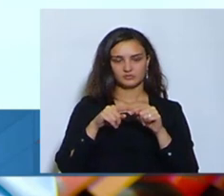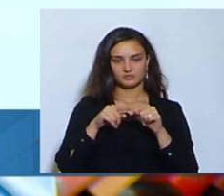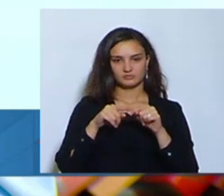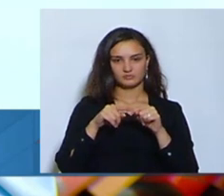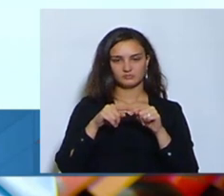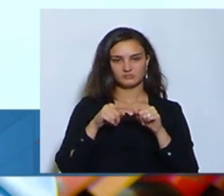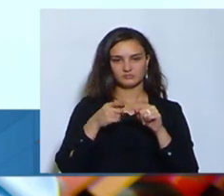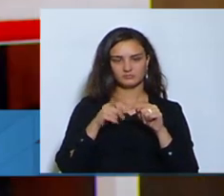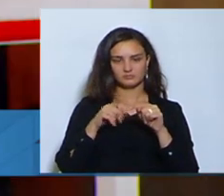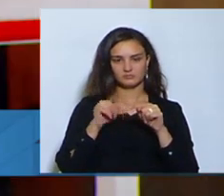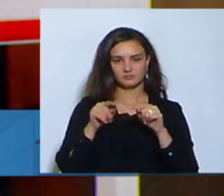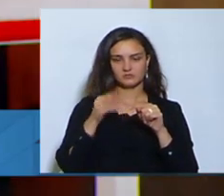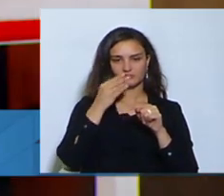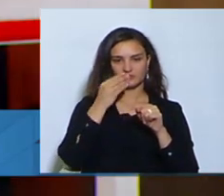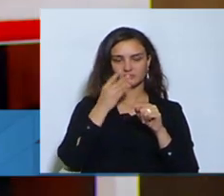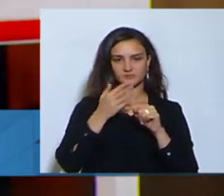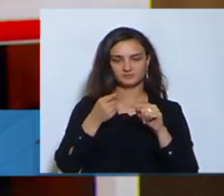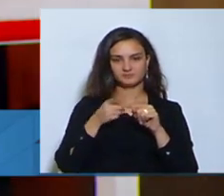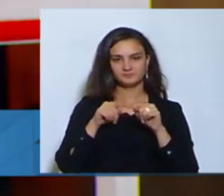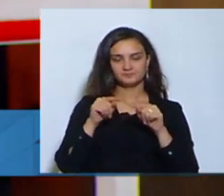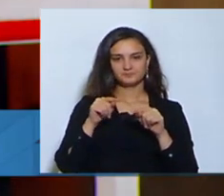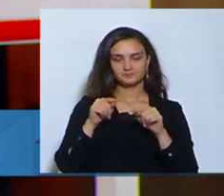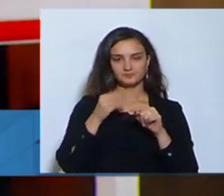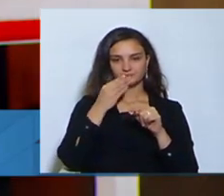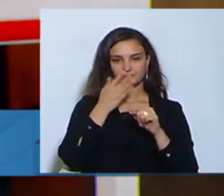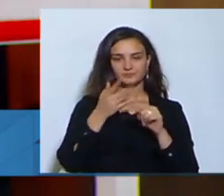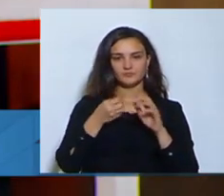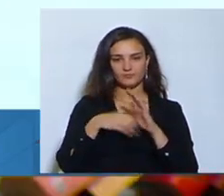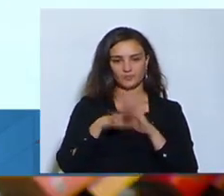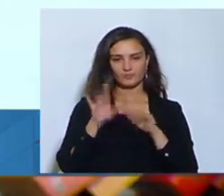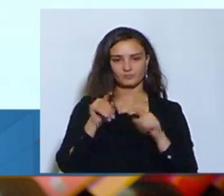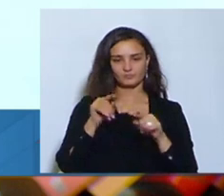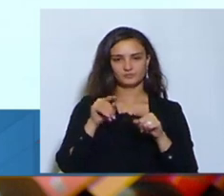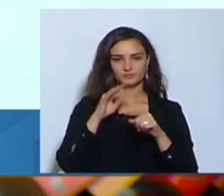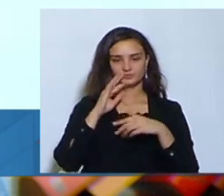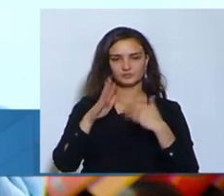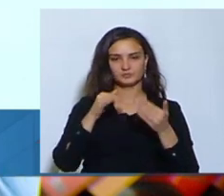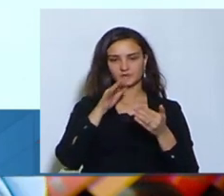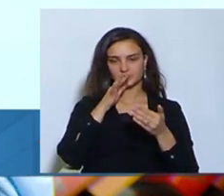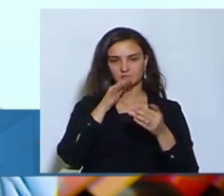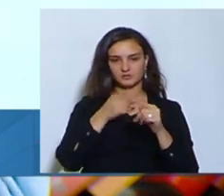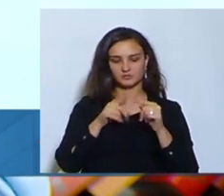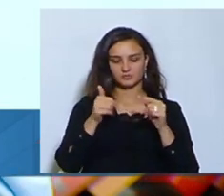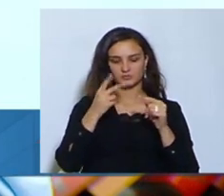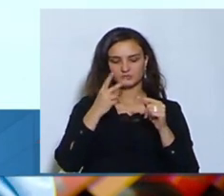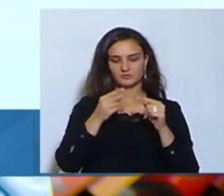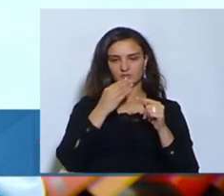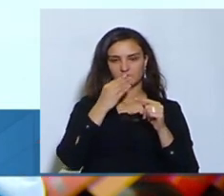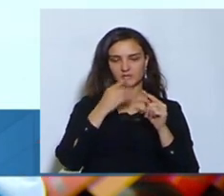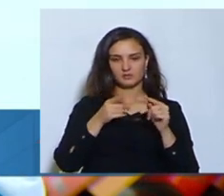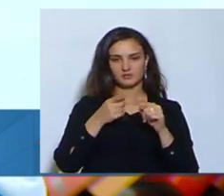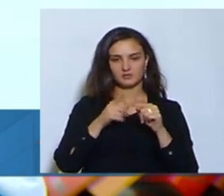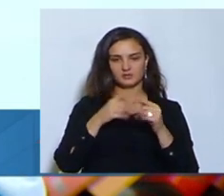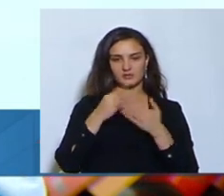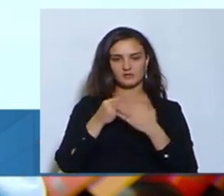შეტევებით. აი ხარბი კვება, ამასთან დაკავშირებით გაჩნდა ინტერესი. ხარბი კვება უფრო არის უფრო შემდეგ ასაკში. ან ნახეთ როგორ რაღაცა კვებითი